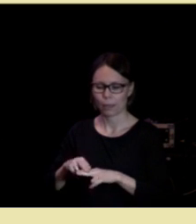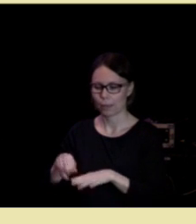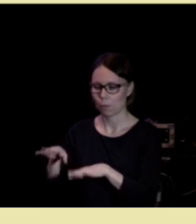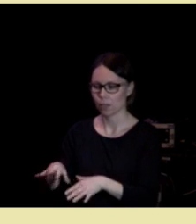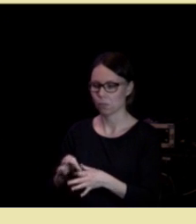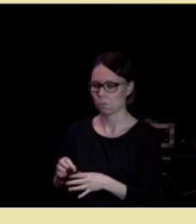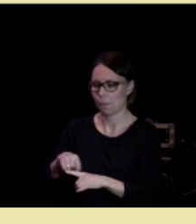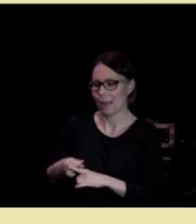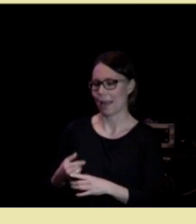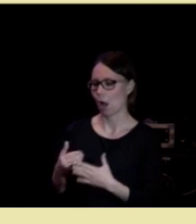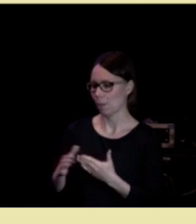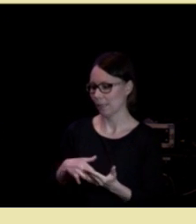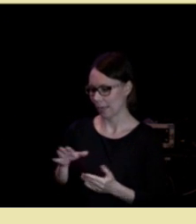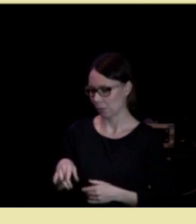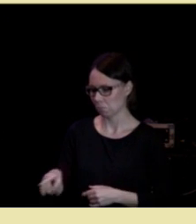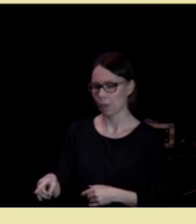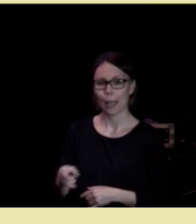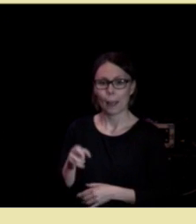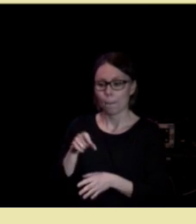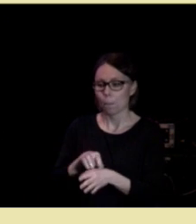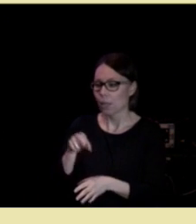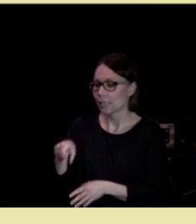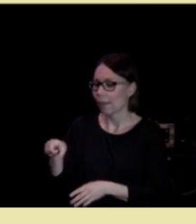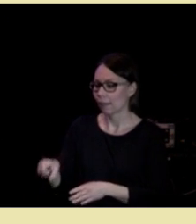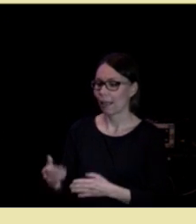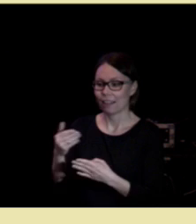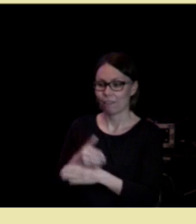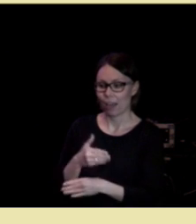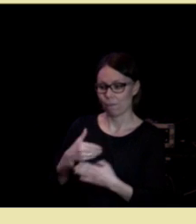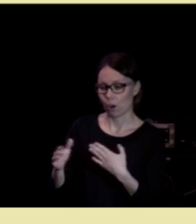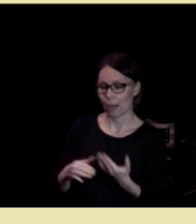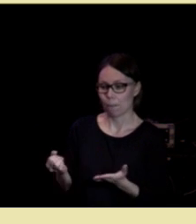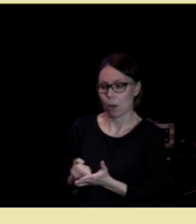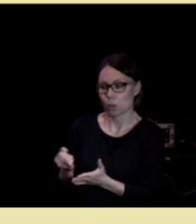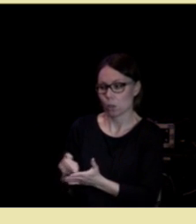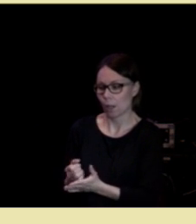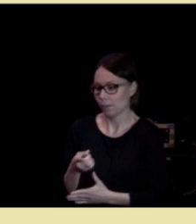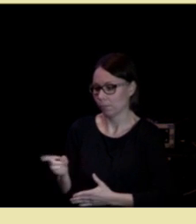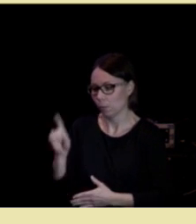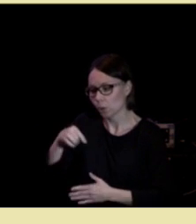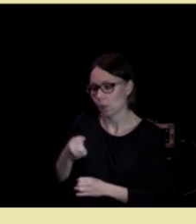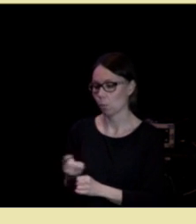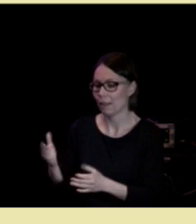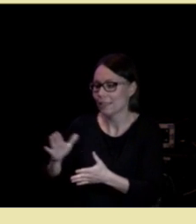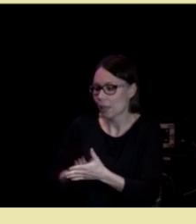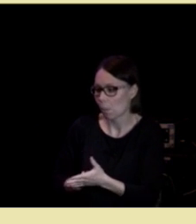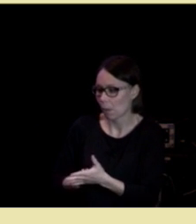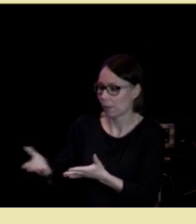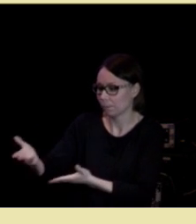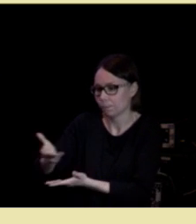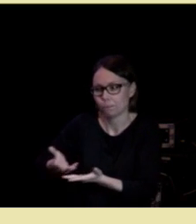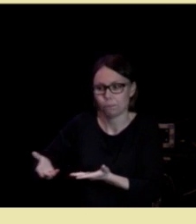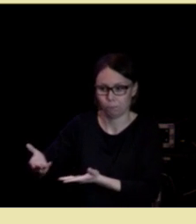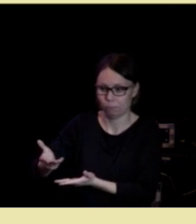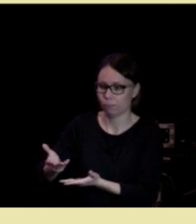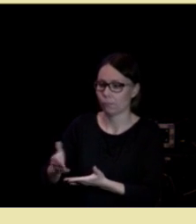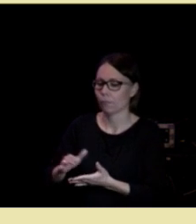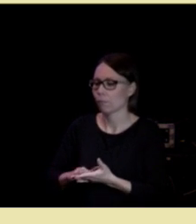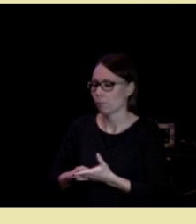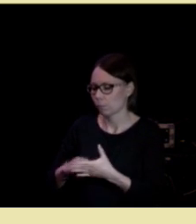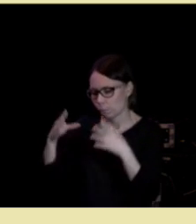rehabilitering, der pasientene og det tverrfaglige personalet kunne arbeide sammen med